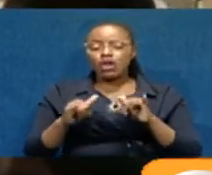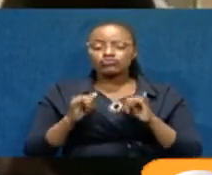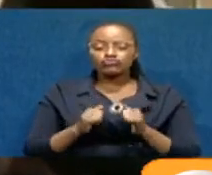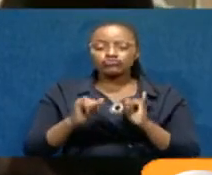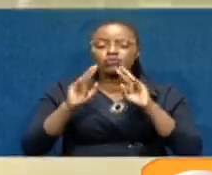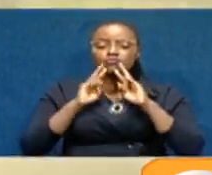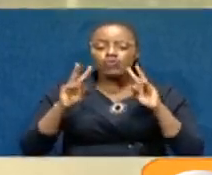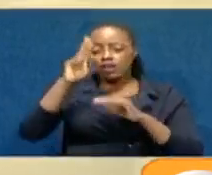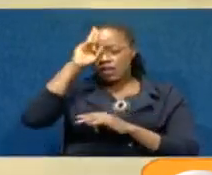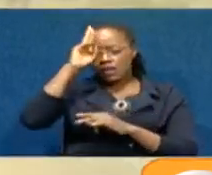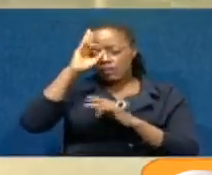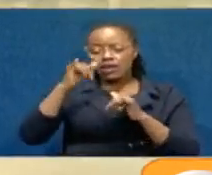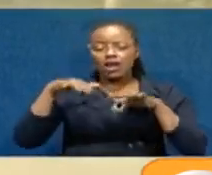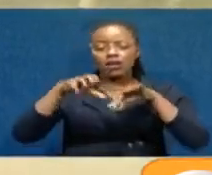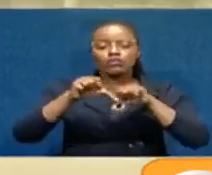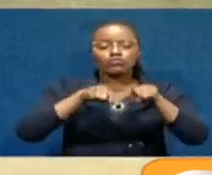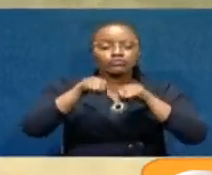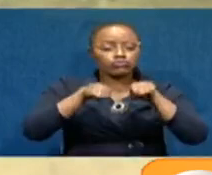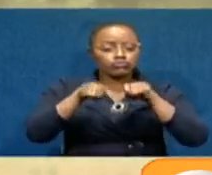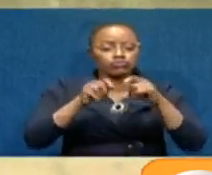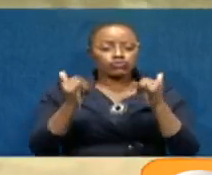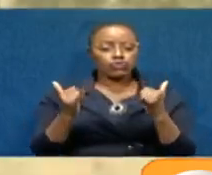usalama huku polisi wakishika doria.